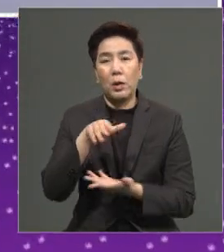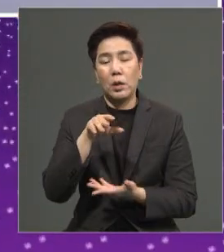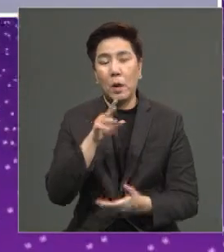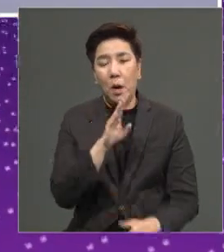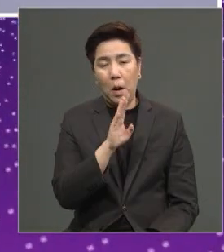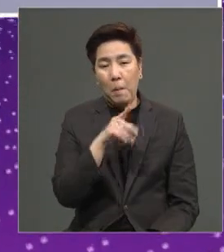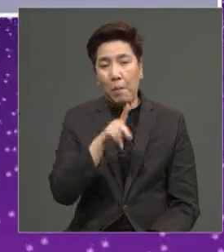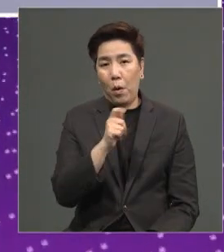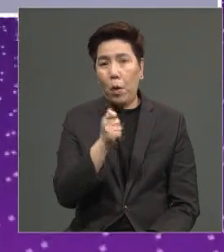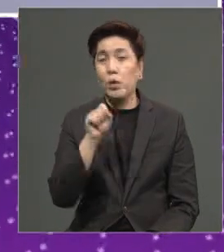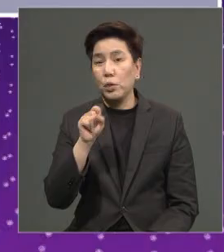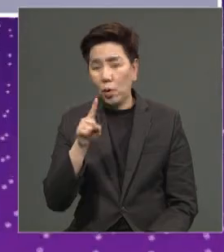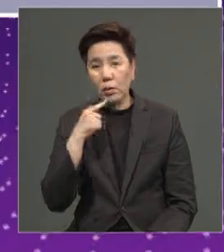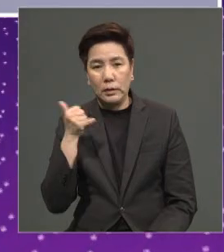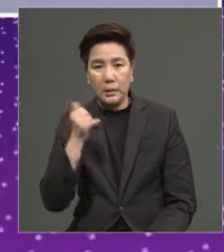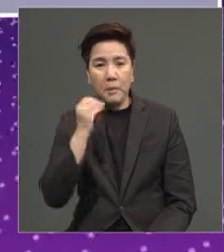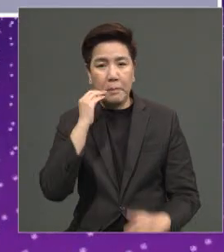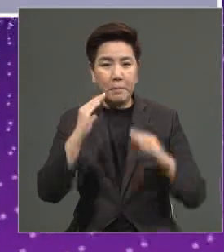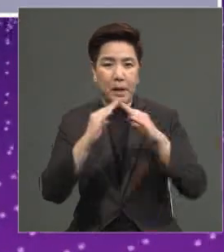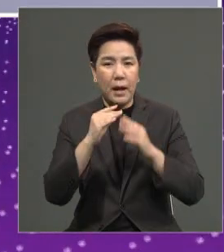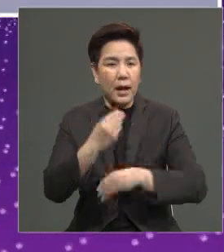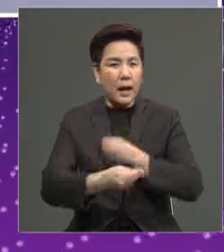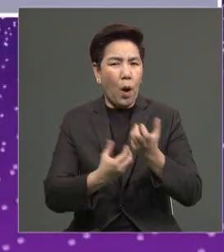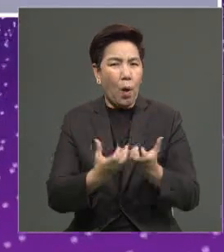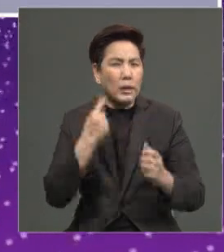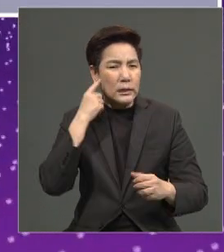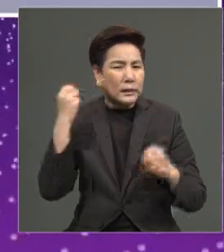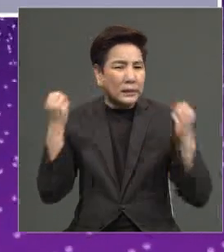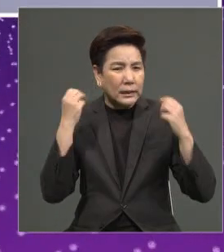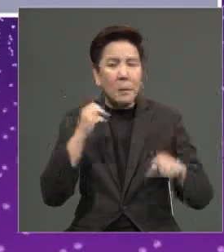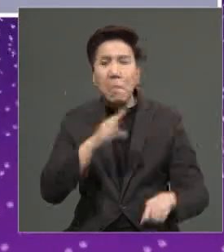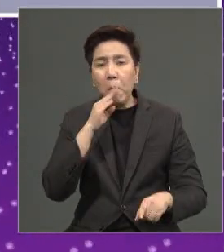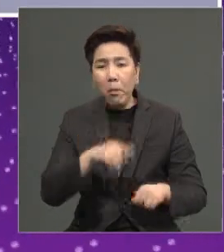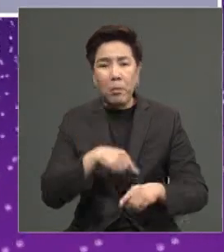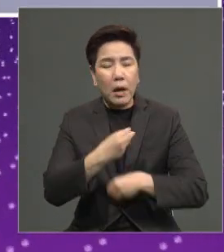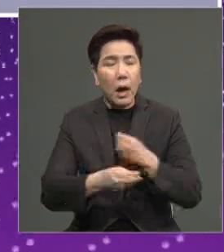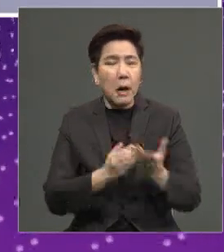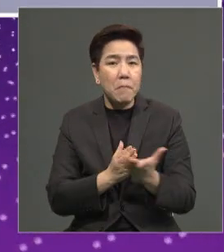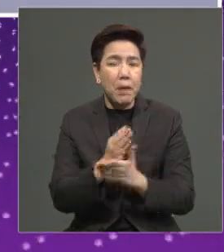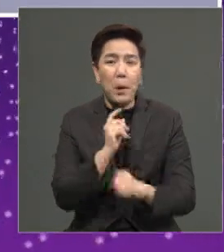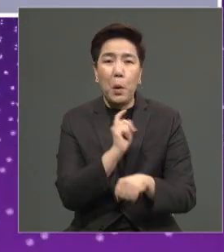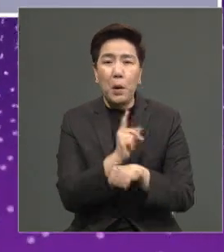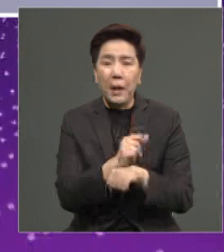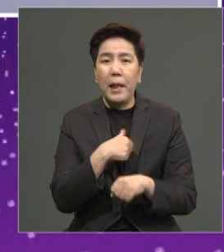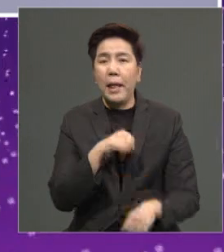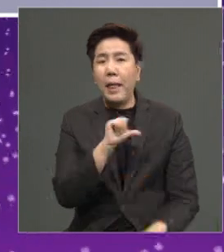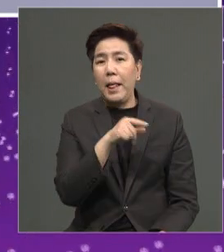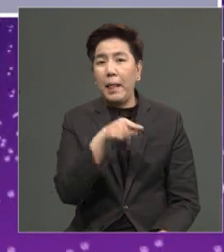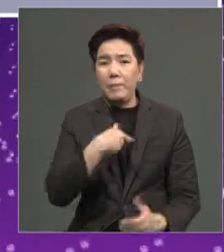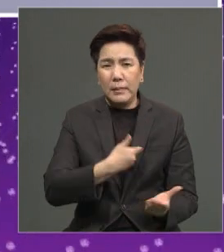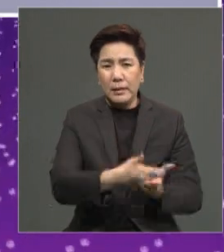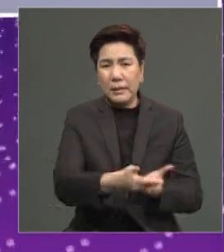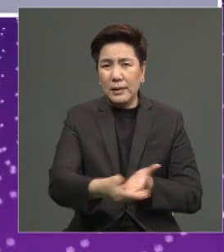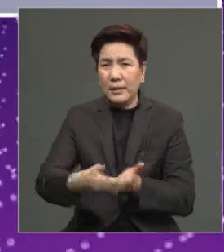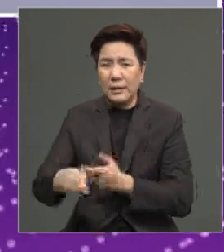บกปอสครับเไปบุกบ้านที่รักลอบจำหน่ายเครื่องเสียงปลอมเนี่ยฮะซึ่งขายผ่านทางช่องทางออนไลน์แอปช้อปปิ้ที่เราซื้อ